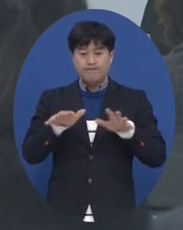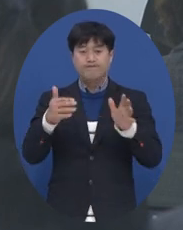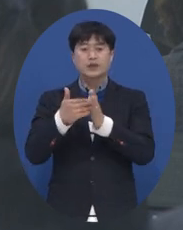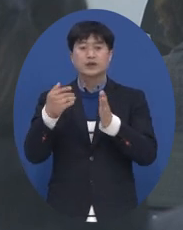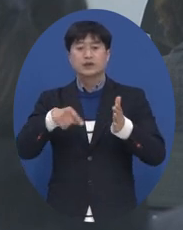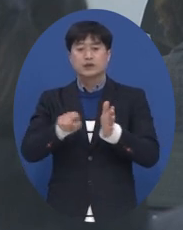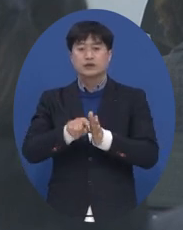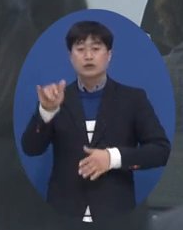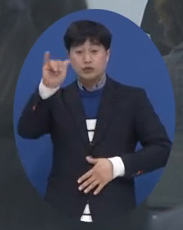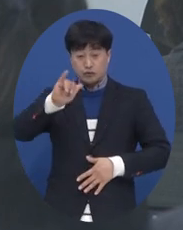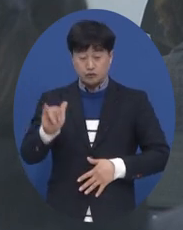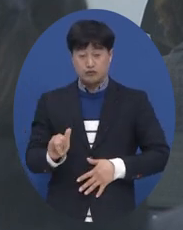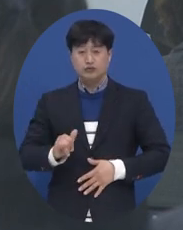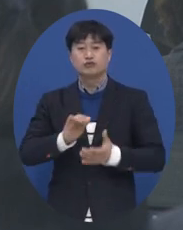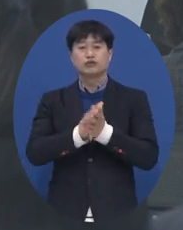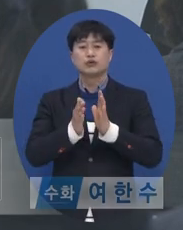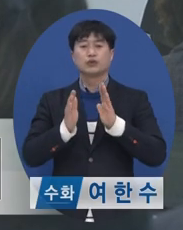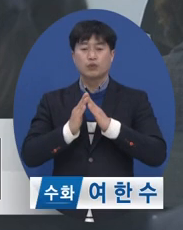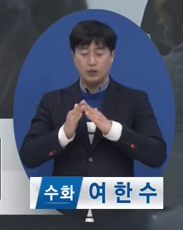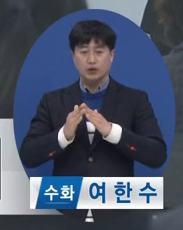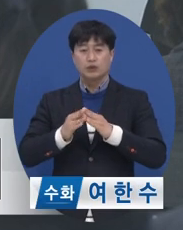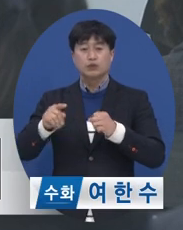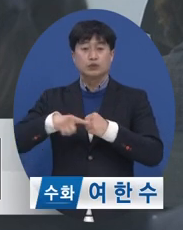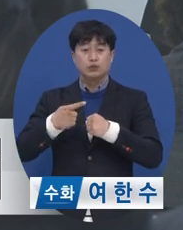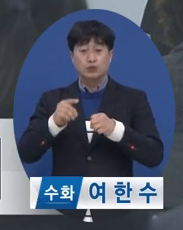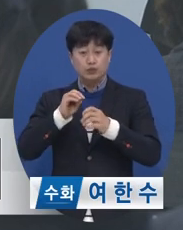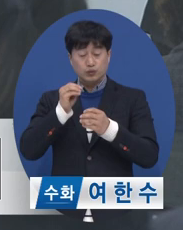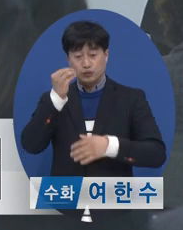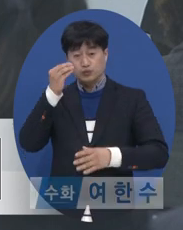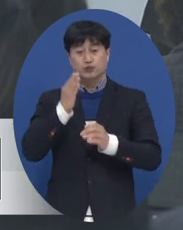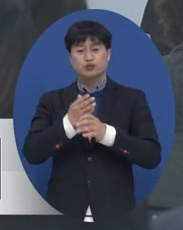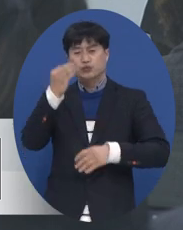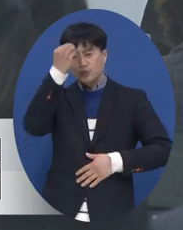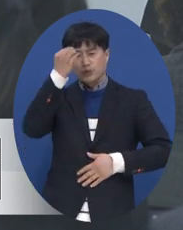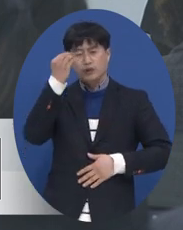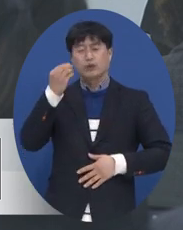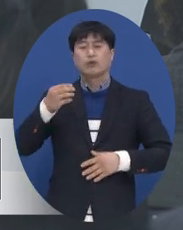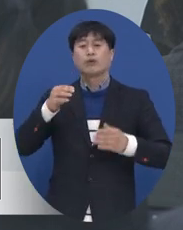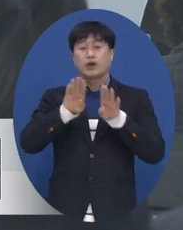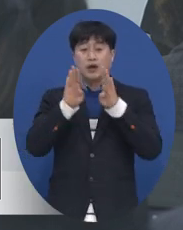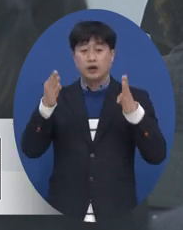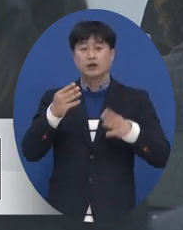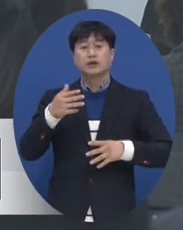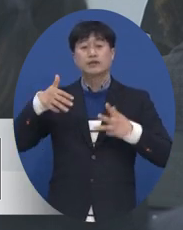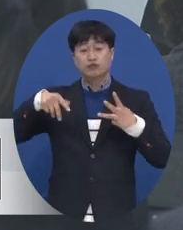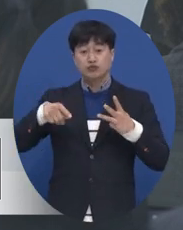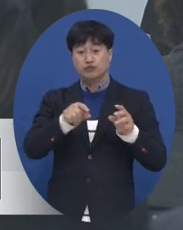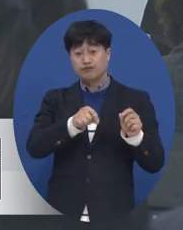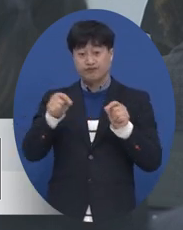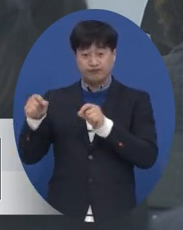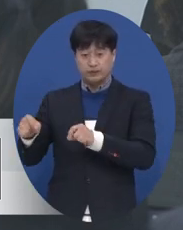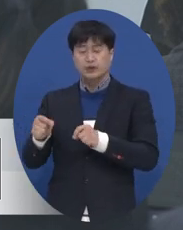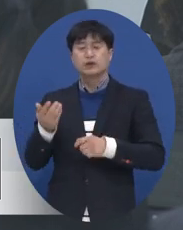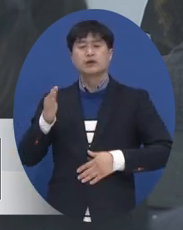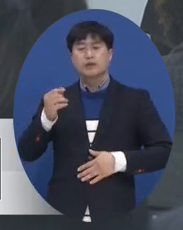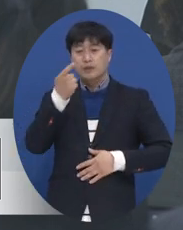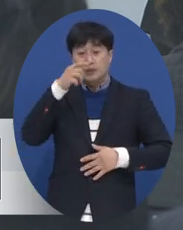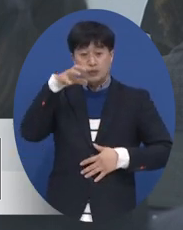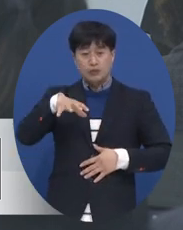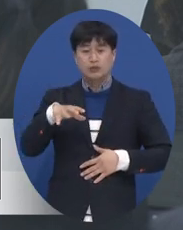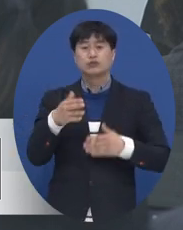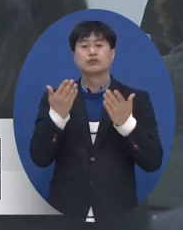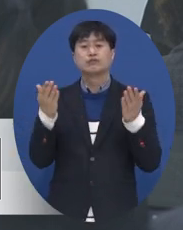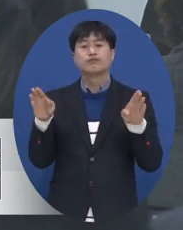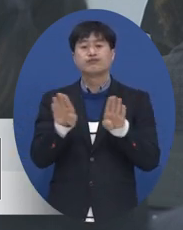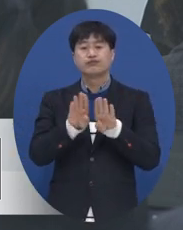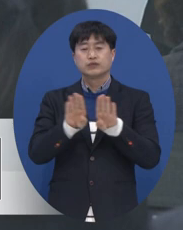코로나19의 확산을 막기 위해 전국 유치원과 초중고등학교의 개학이 3주 미뤄졌습니다. 하지만 학원과 교습소는